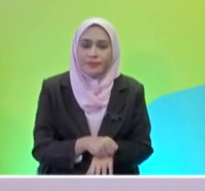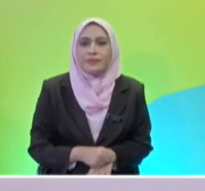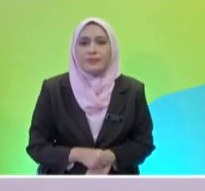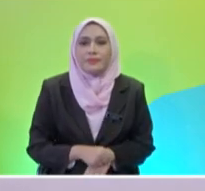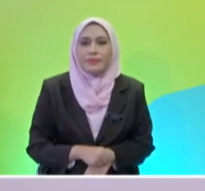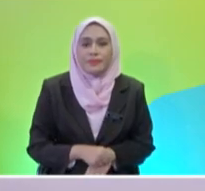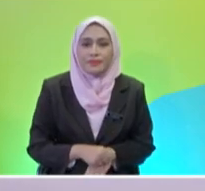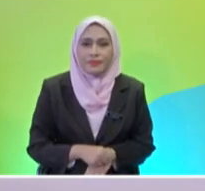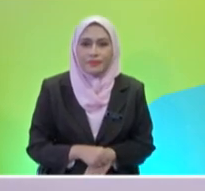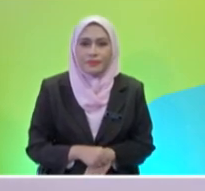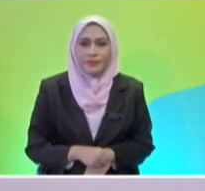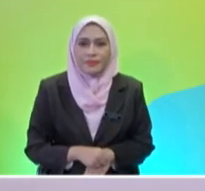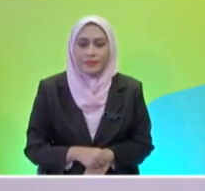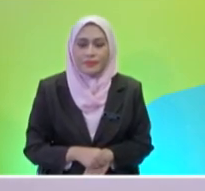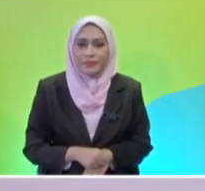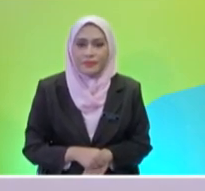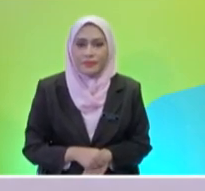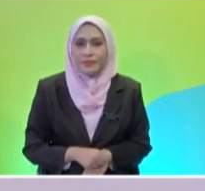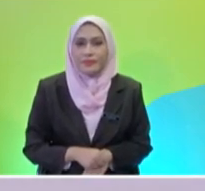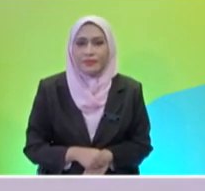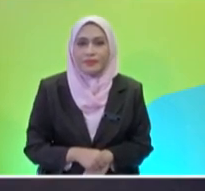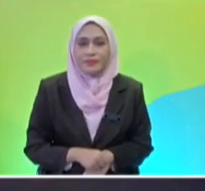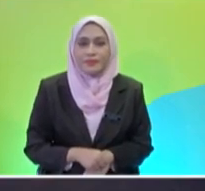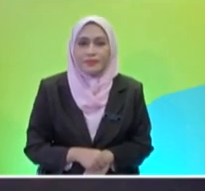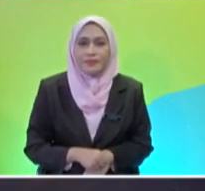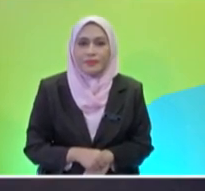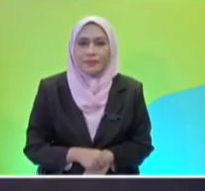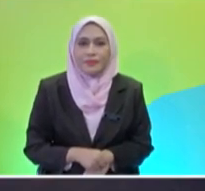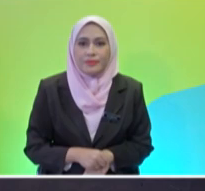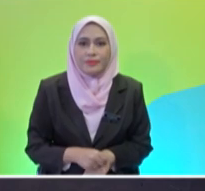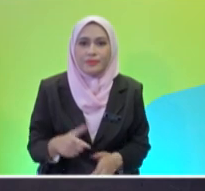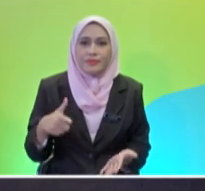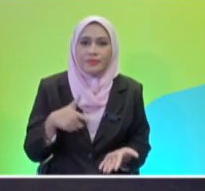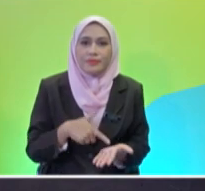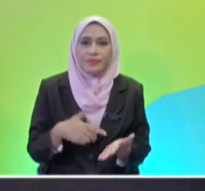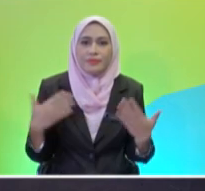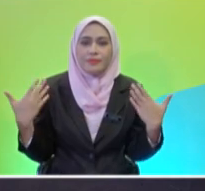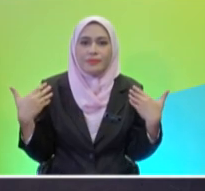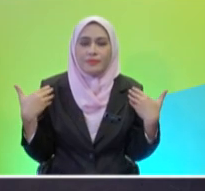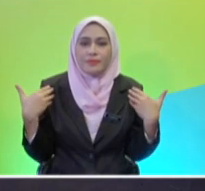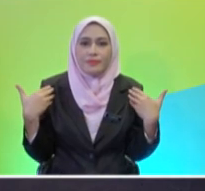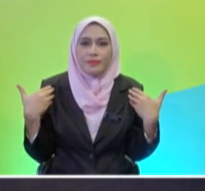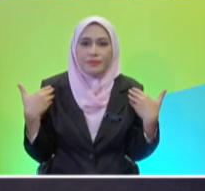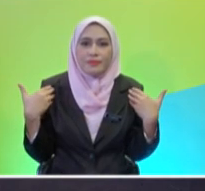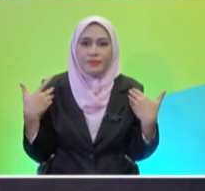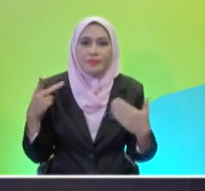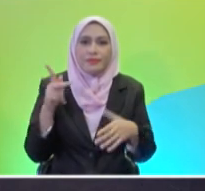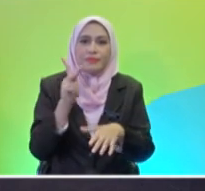adalah serangga. Okey, selepas itu kita juga ada